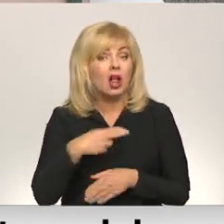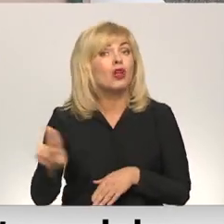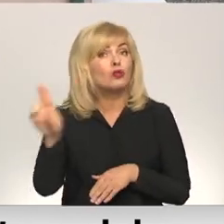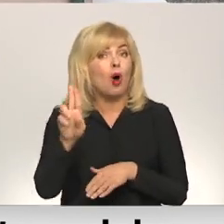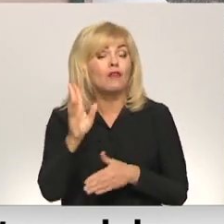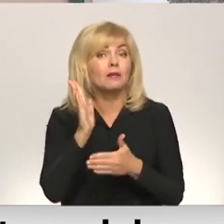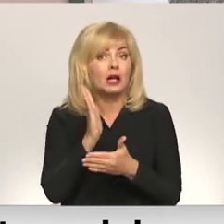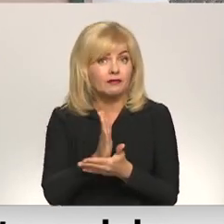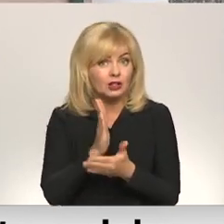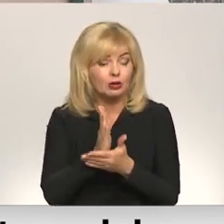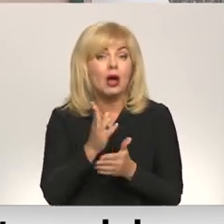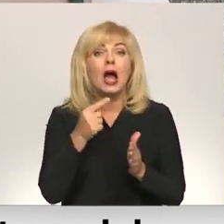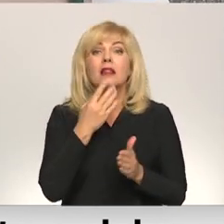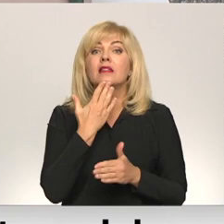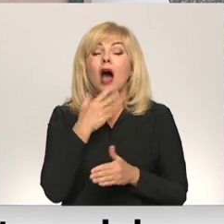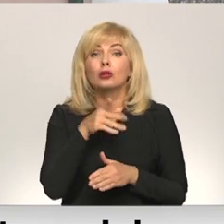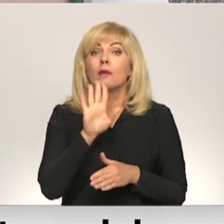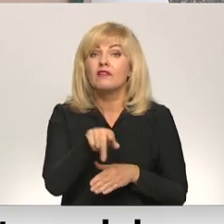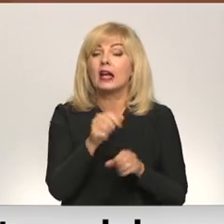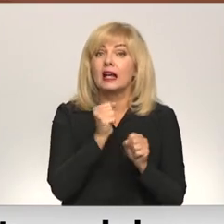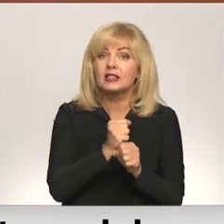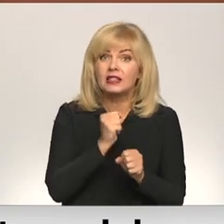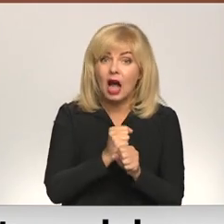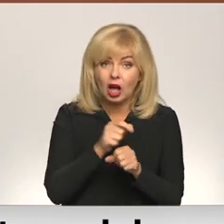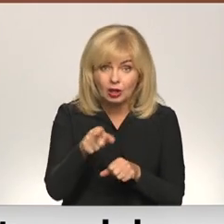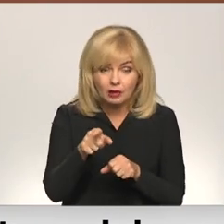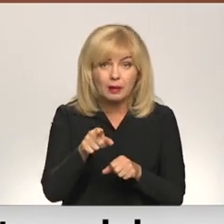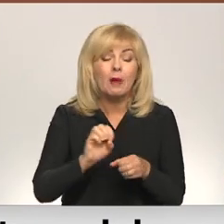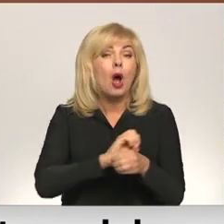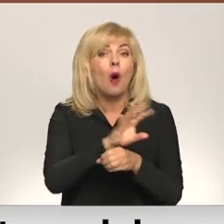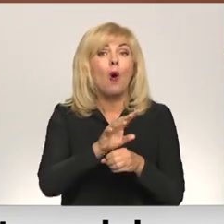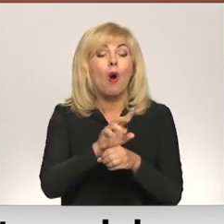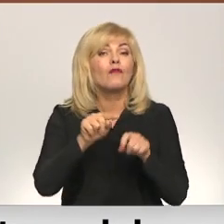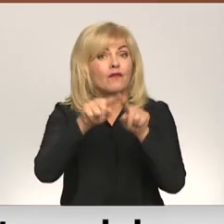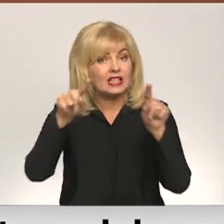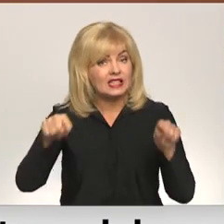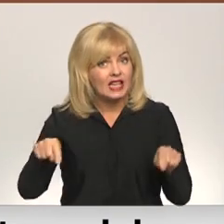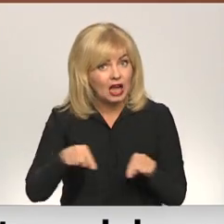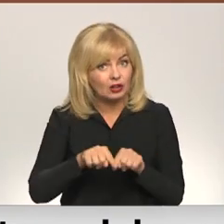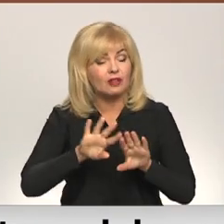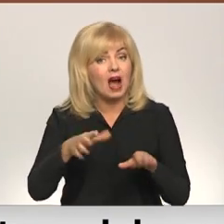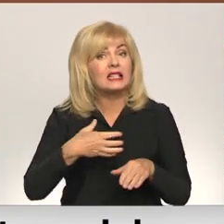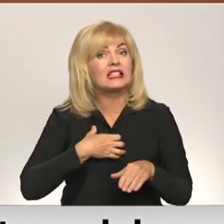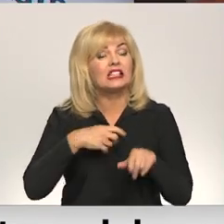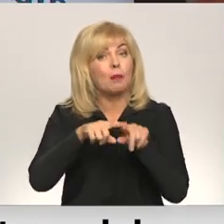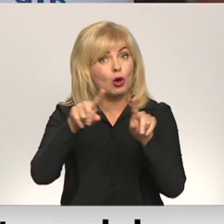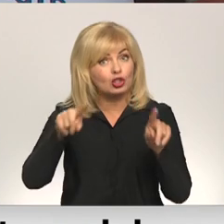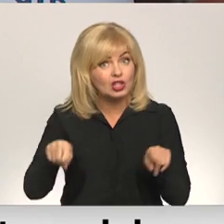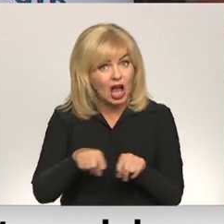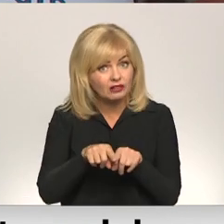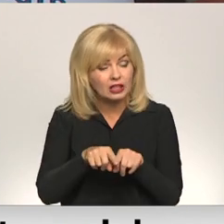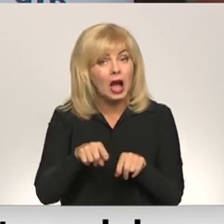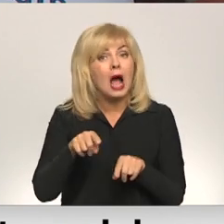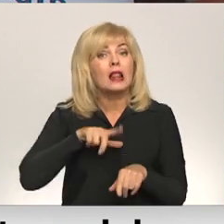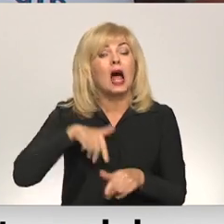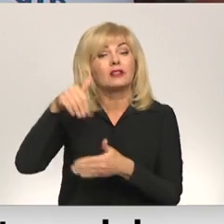ar datumu, kad strādāt drīkstēja tikai tie cilvēki, kuriem ir sadarbspējīgs COVID-19 vakcinācijas vai izslimošanas certifikāts, Latvijas